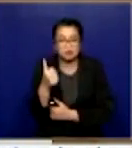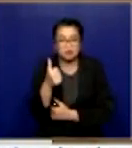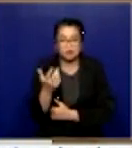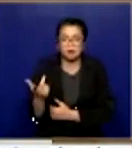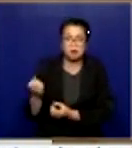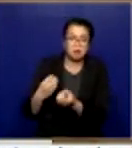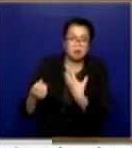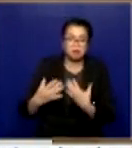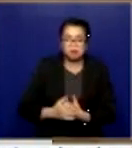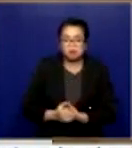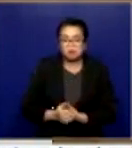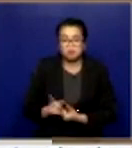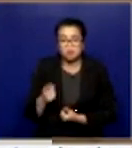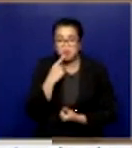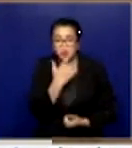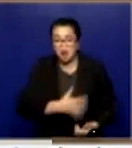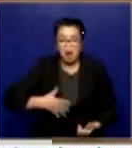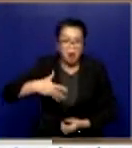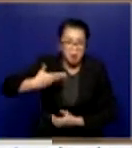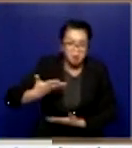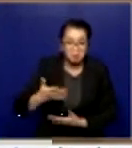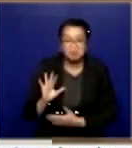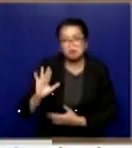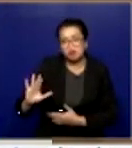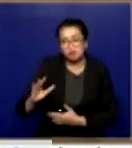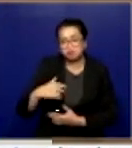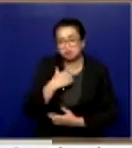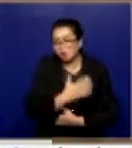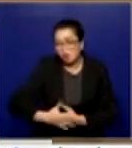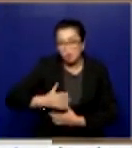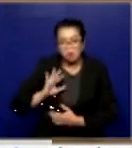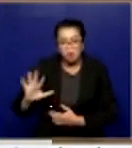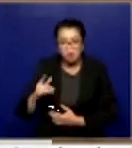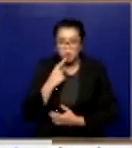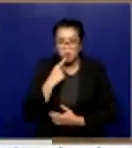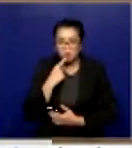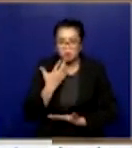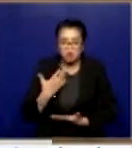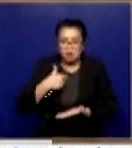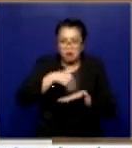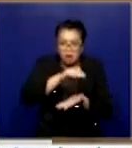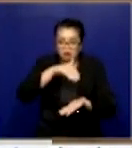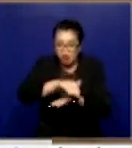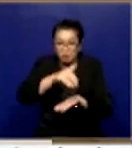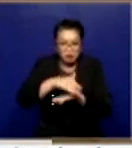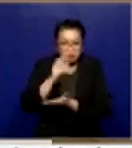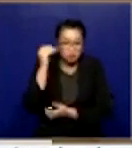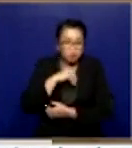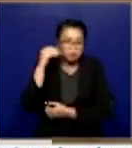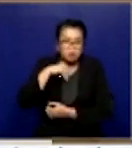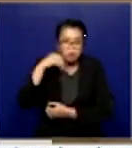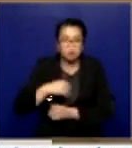ท่านก็พูดสีเหลืองลมของชาติไปบ้างอะไรบ้างท่านก็เอามาไล่ผมทุกวันอยู่เนี่ยดี